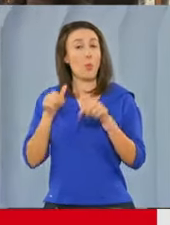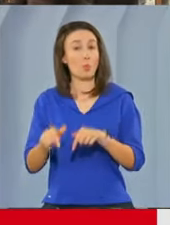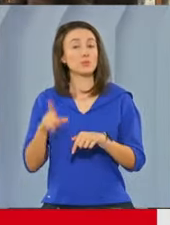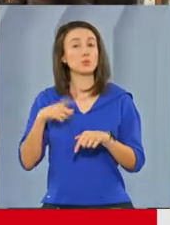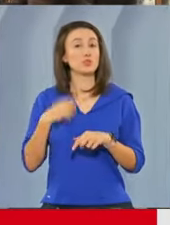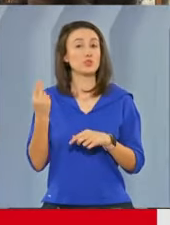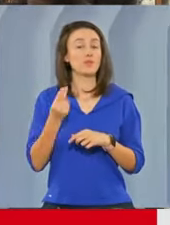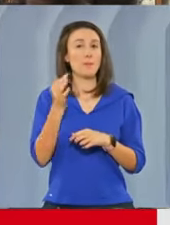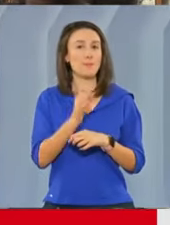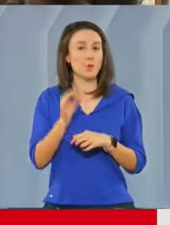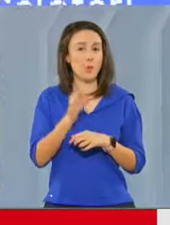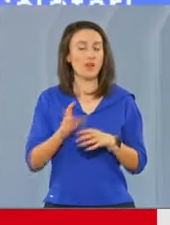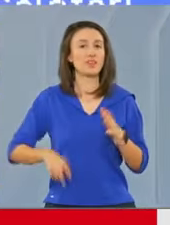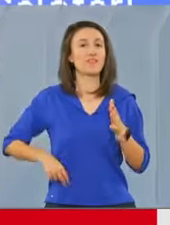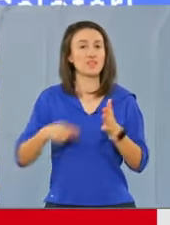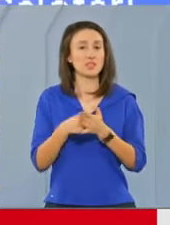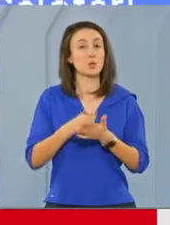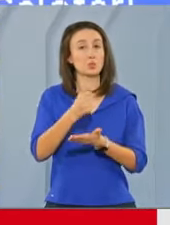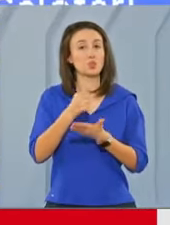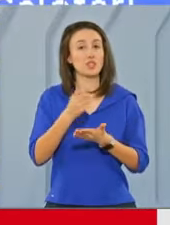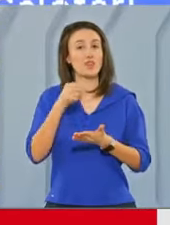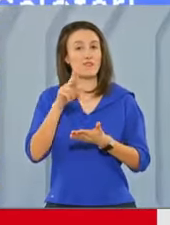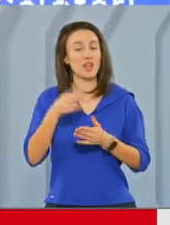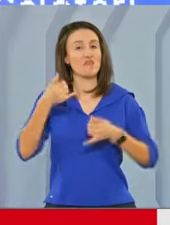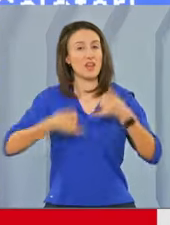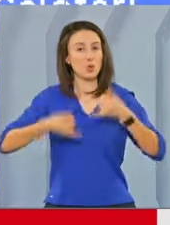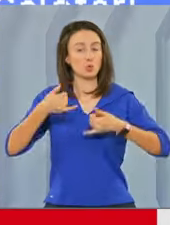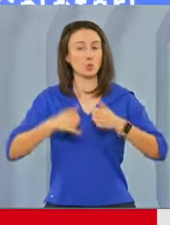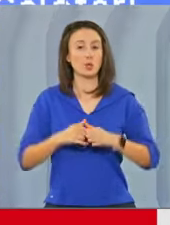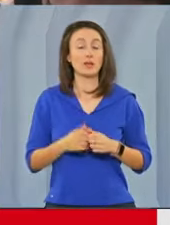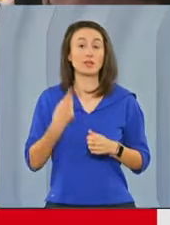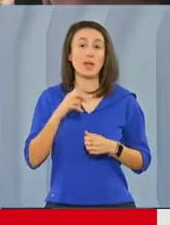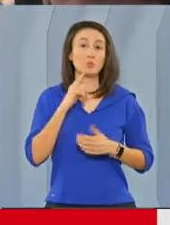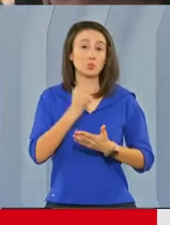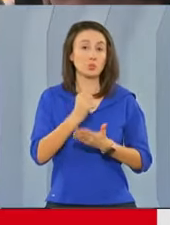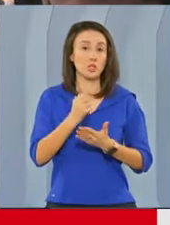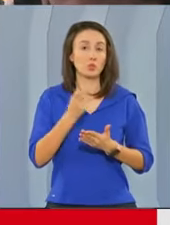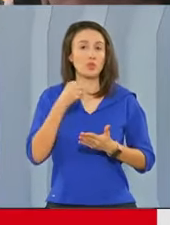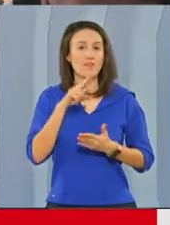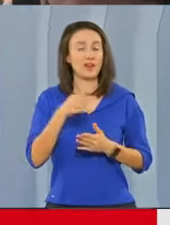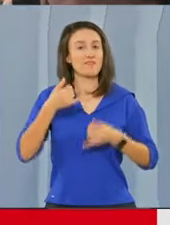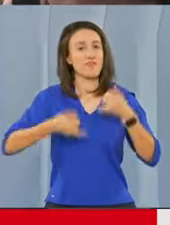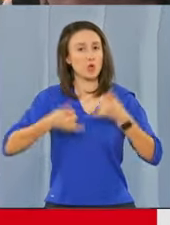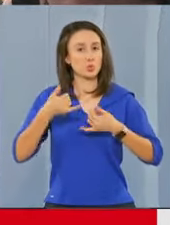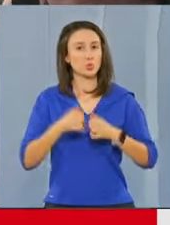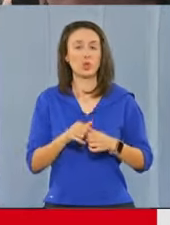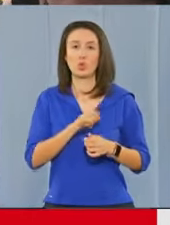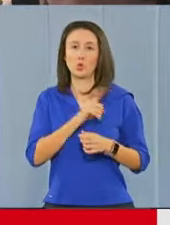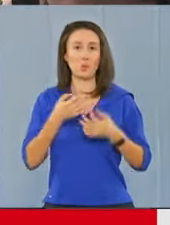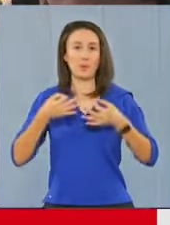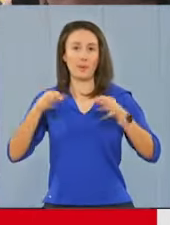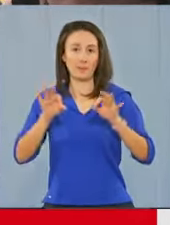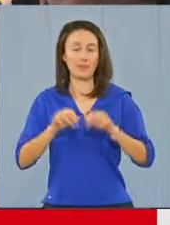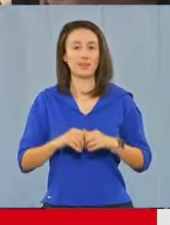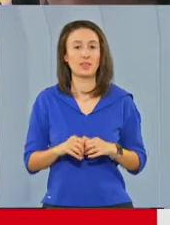câteva milioane investite din bugetul CFR Infrastructură, numai că bugetul CFR Infrastructură nu